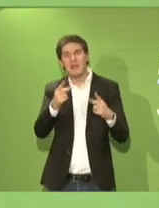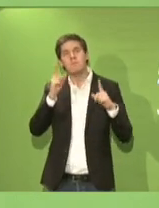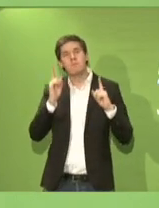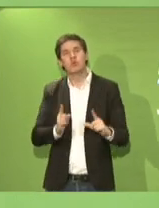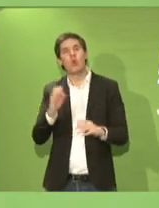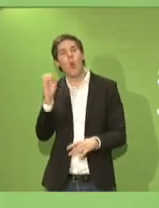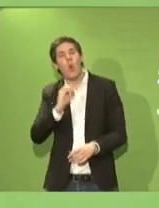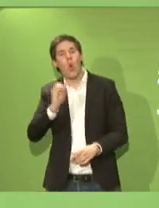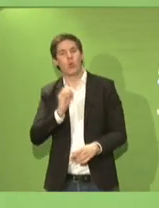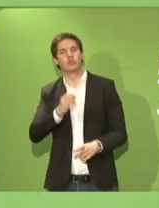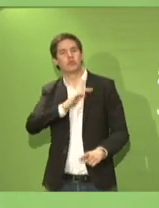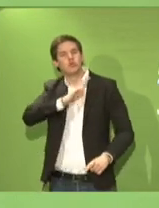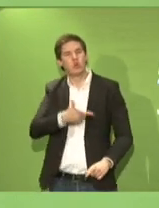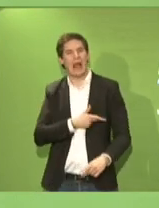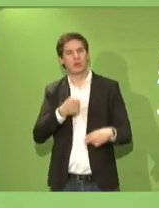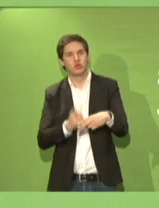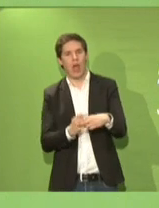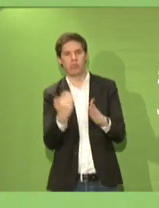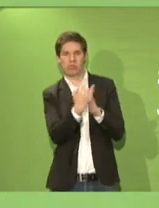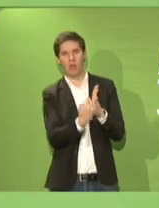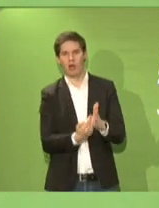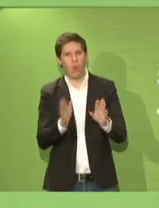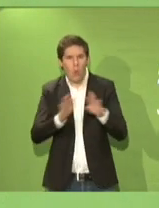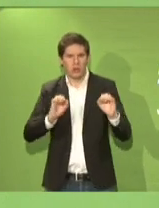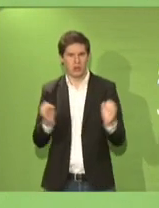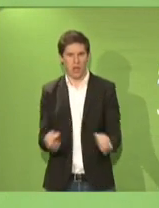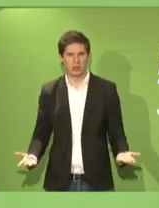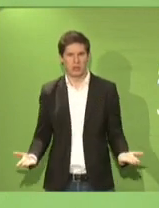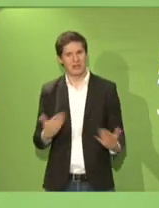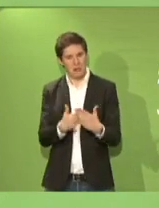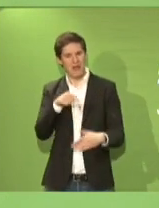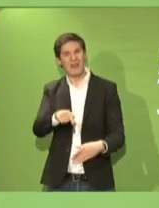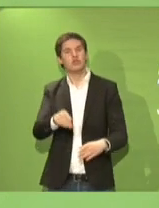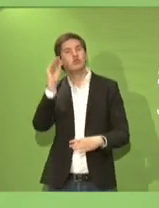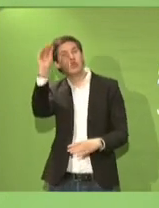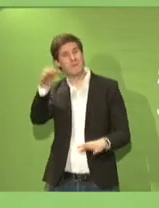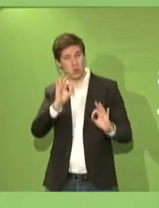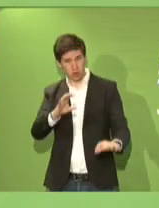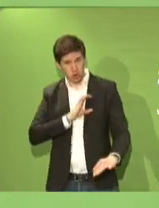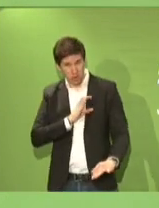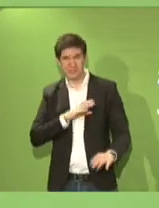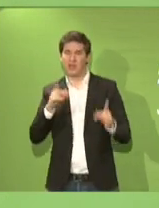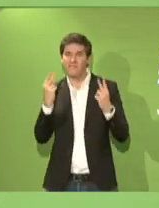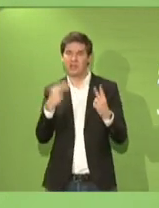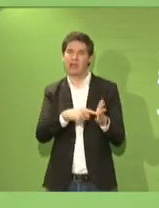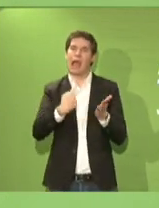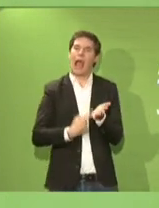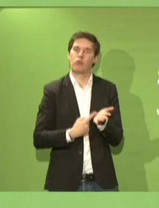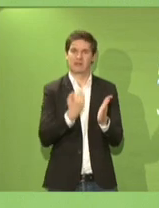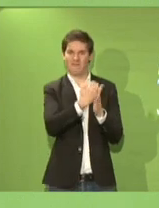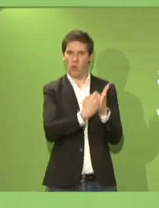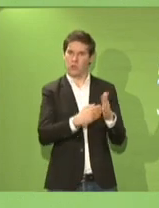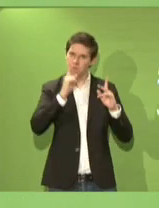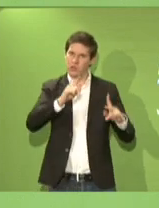und soziale Standards setzt. Es bleibt nur ein Land der Zukunft, wenn es diesen Herausforderungen begegnet und auch eine